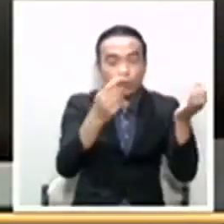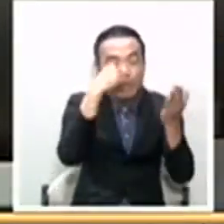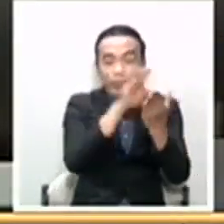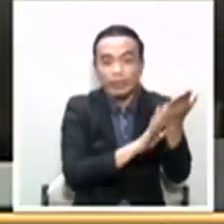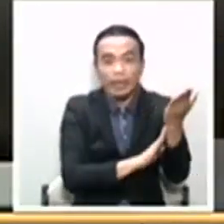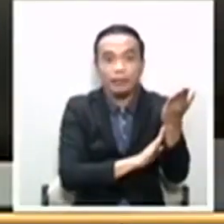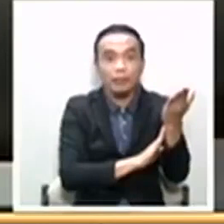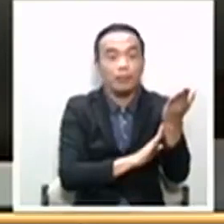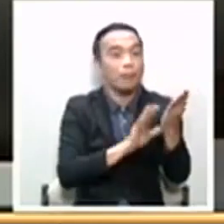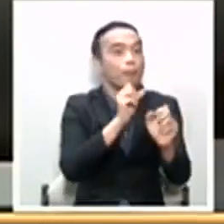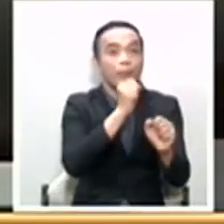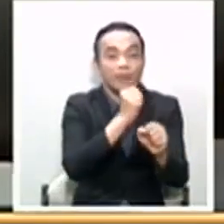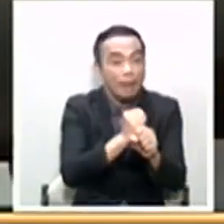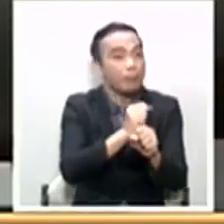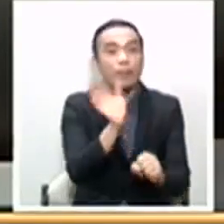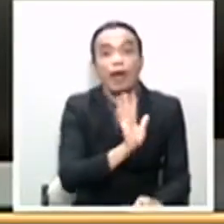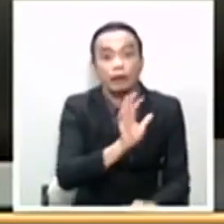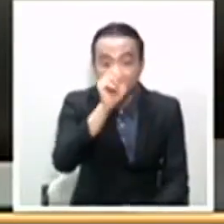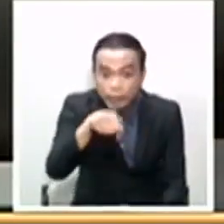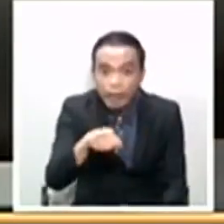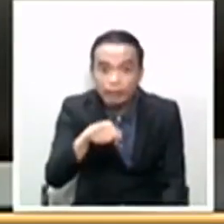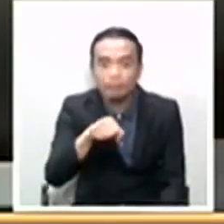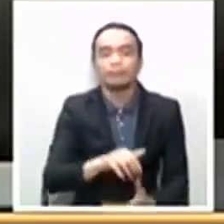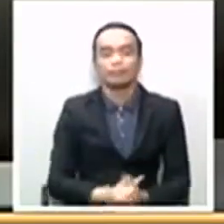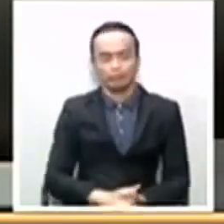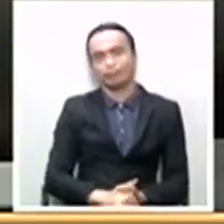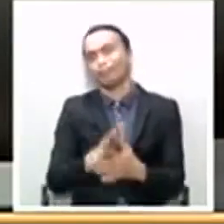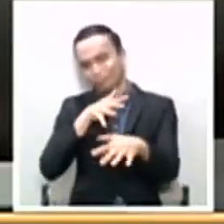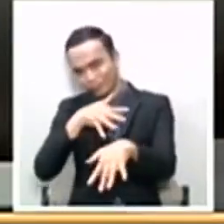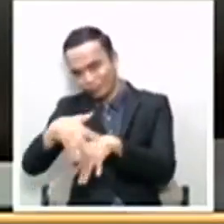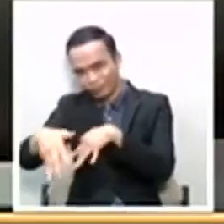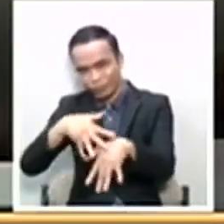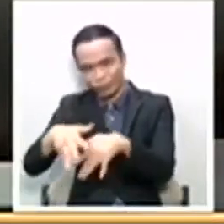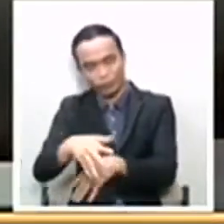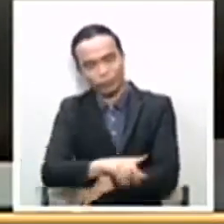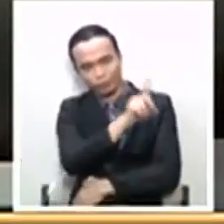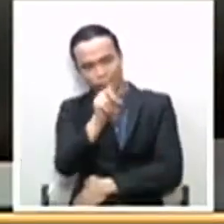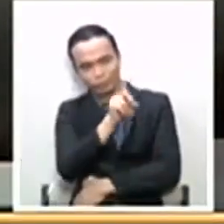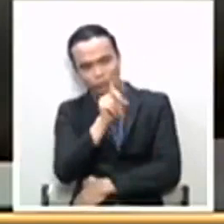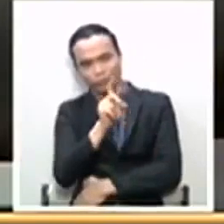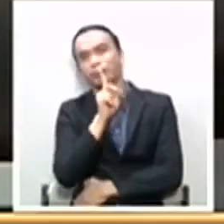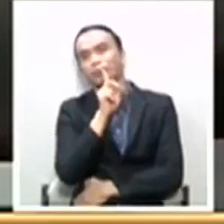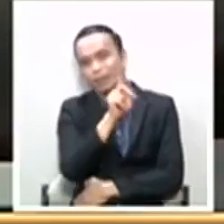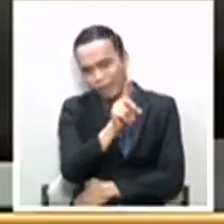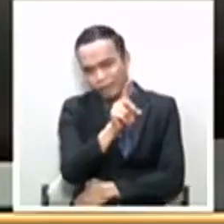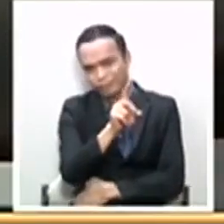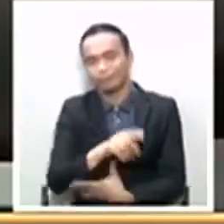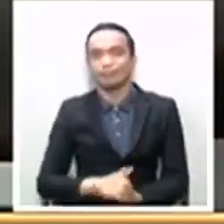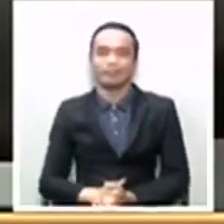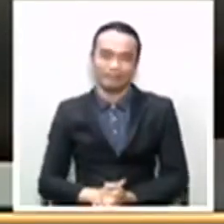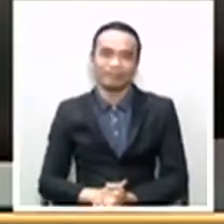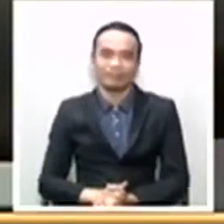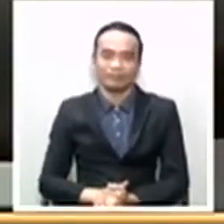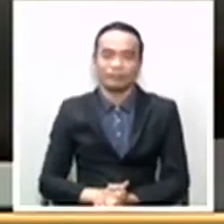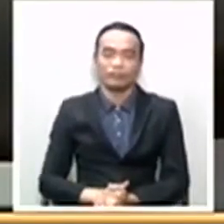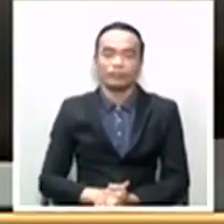ไทยใช่หรือไม่นะครับนี่คือสิ่งที่ประชาชนผู้ทรงอำนาจมีสิทธิ์เคลือบแคลงสงสัยผมคิดว่าทั้งหมดเนี่